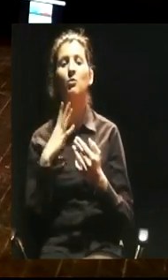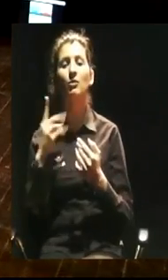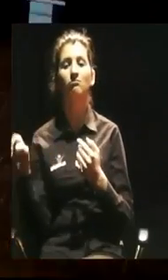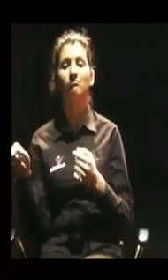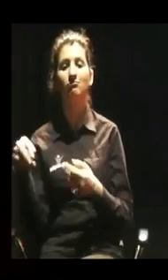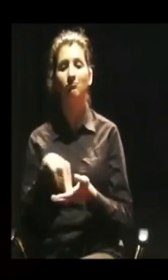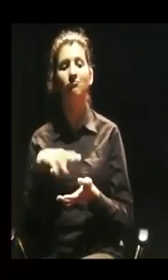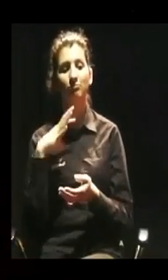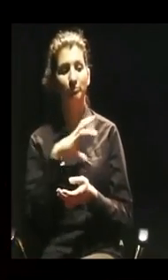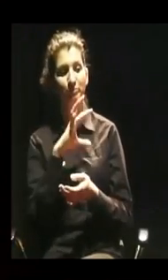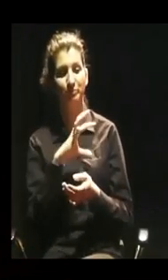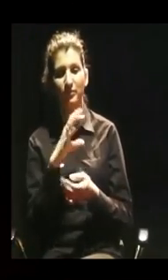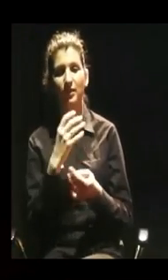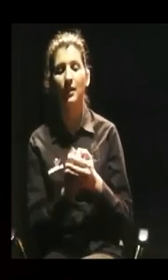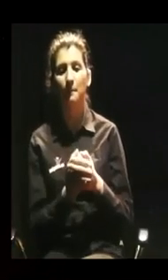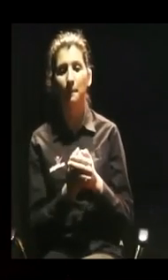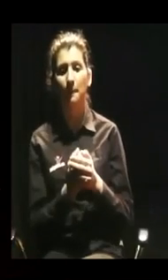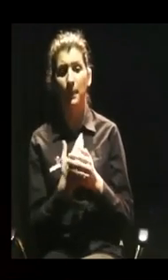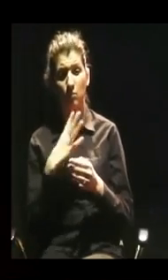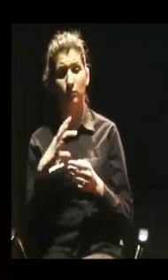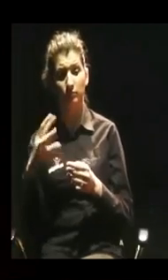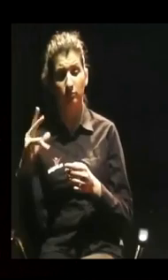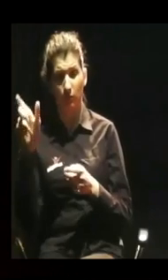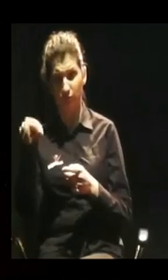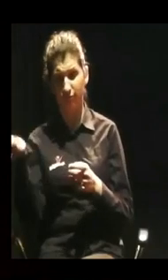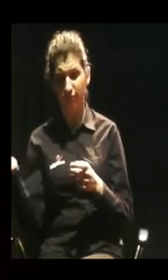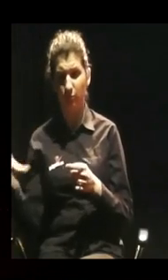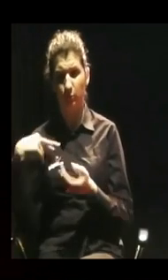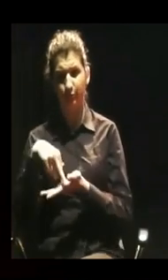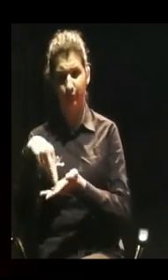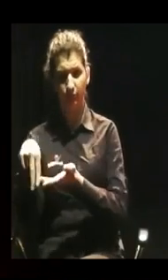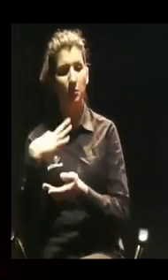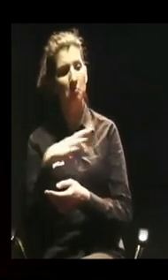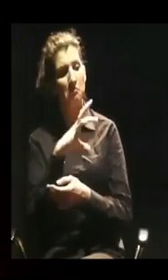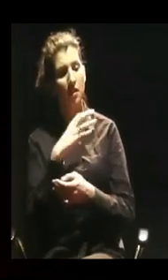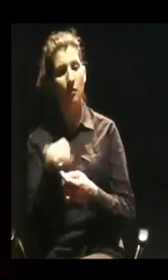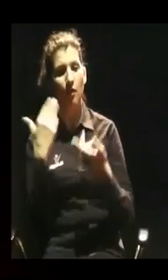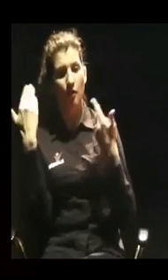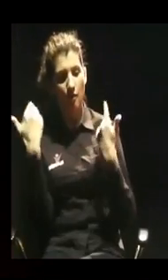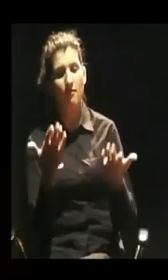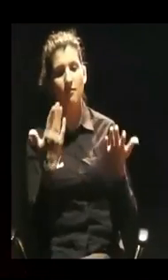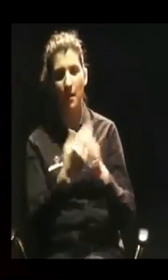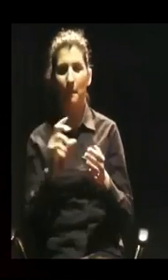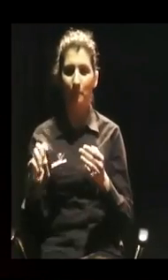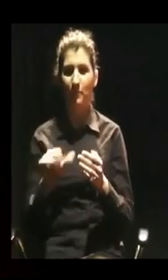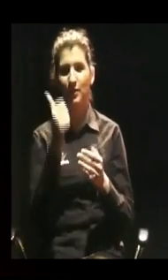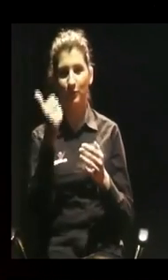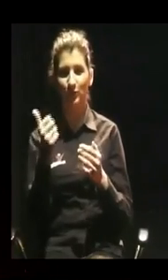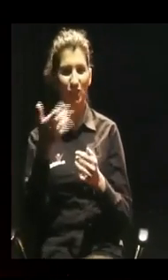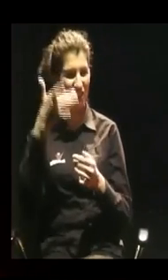i obserwował bacznie tych, którzy tą metę osiągają, powiedział: o, pierwszy